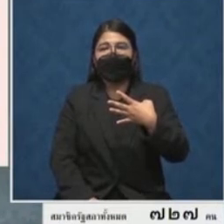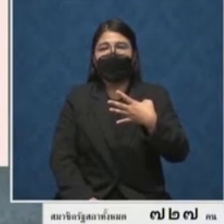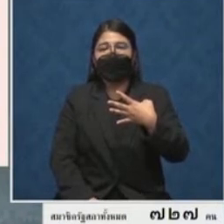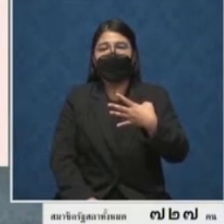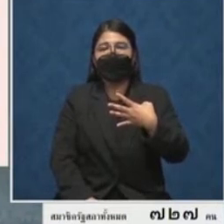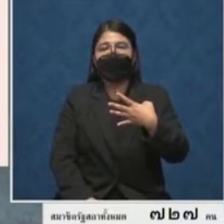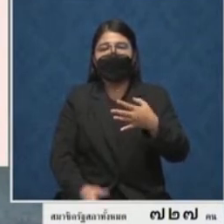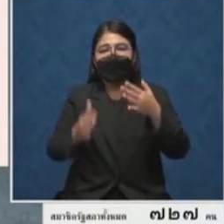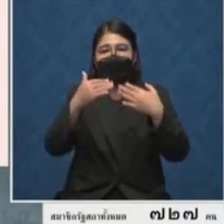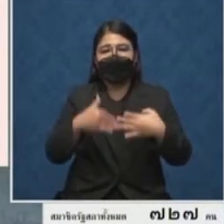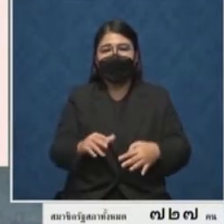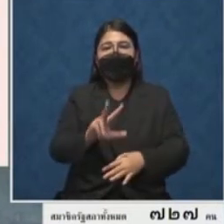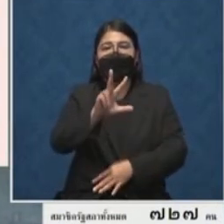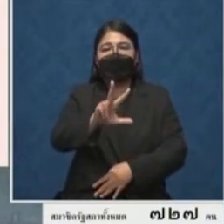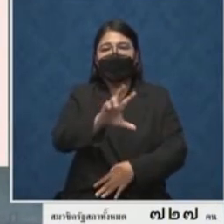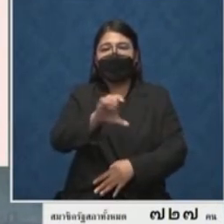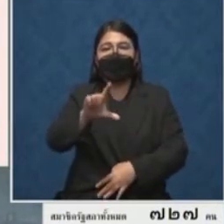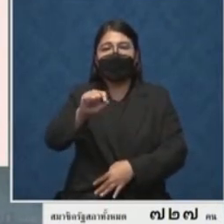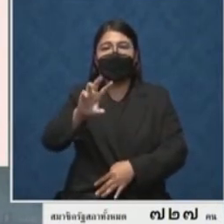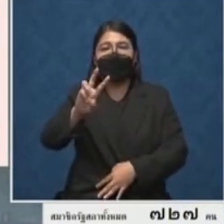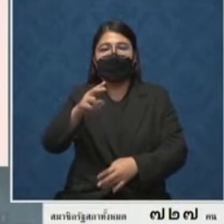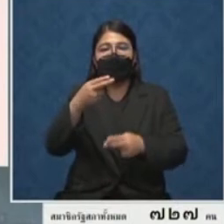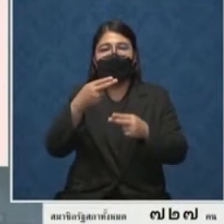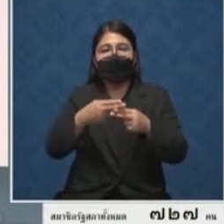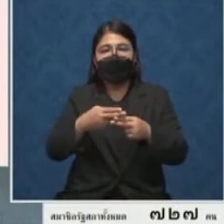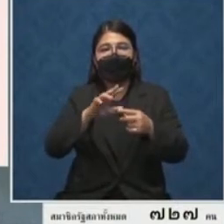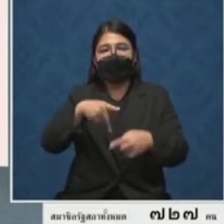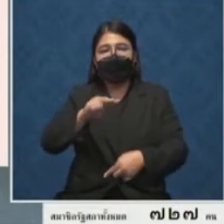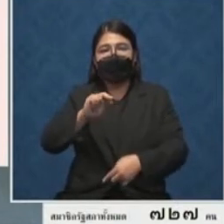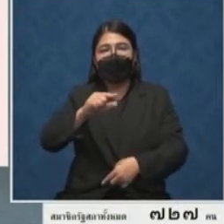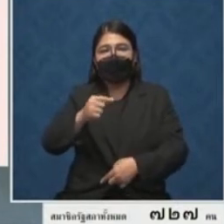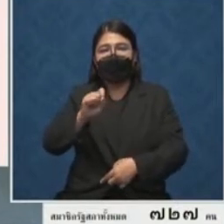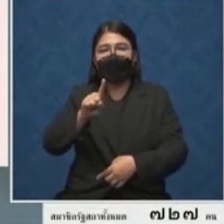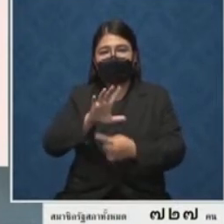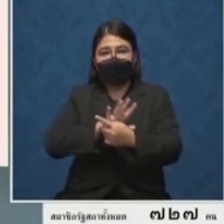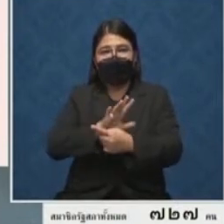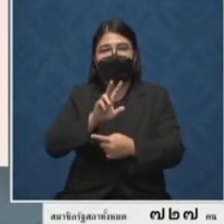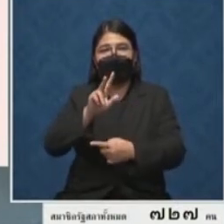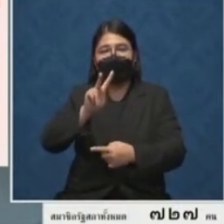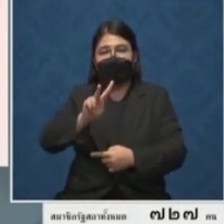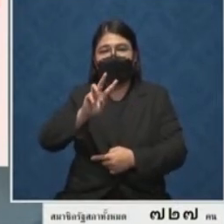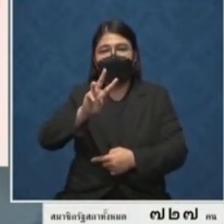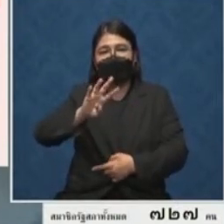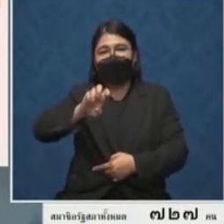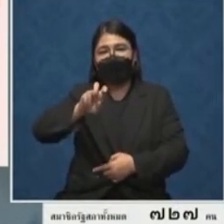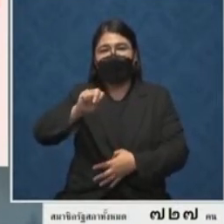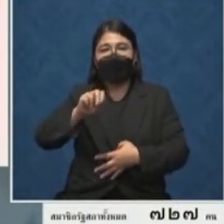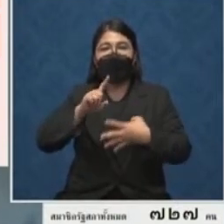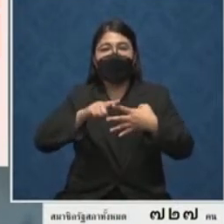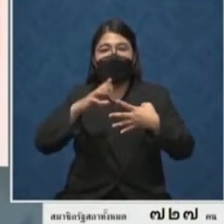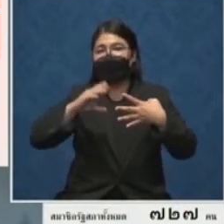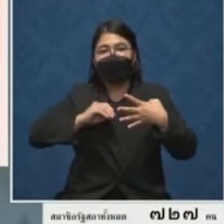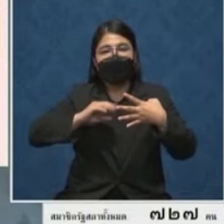326นายพงกวินจึงรุ่งเรืองกิจ 1ไม่รับหลักการ2ไม่รับหลักการ3ไม่รับหลักการ4